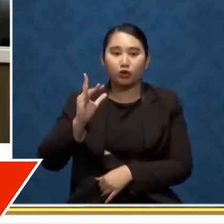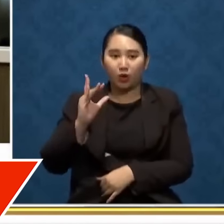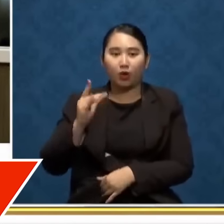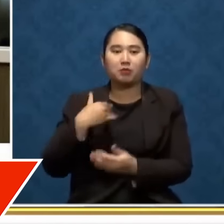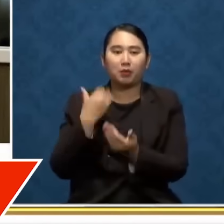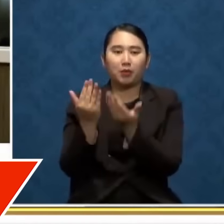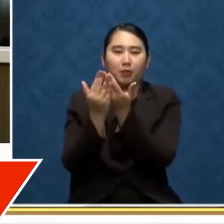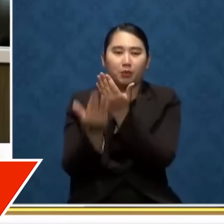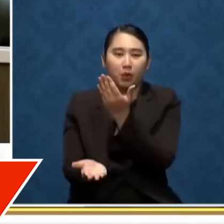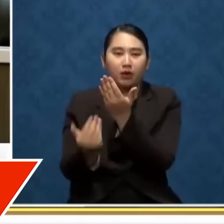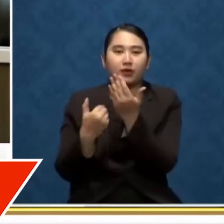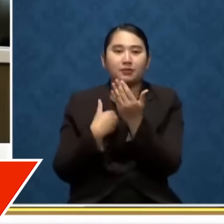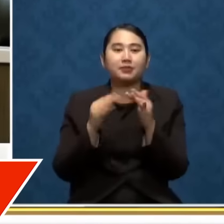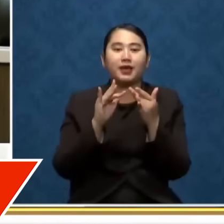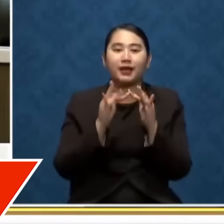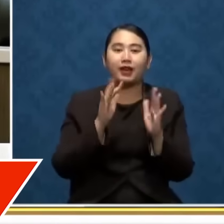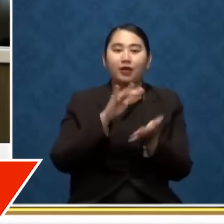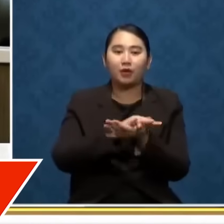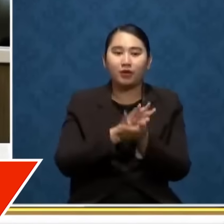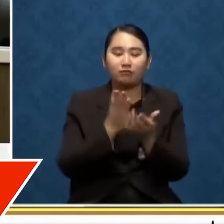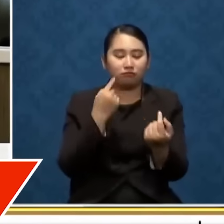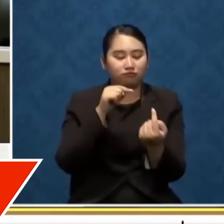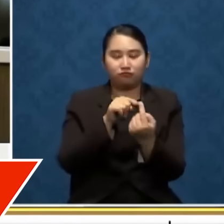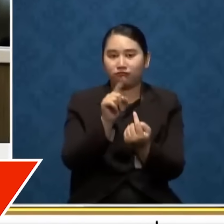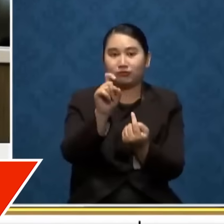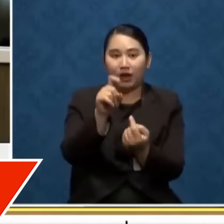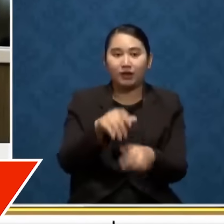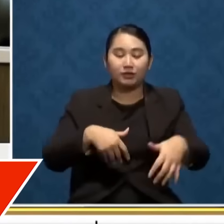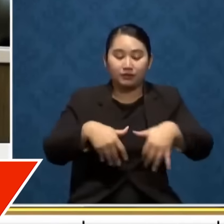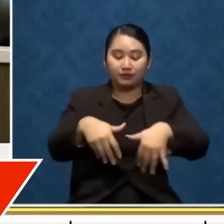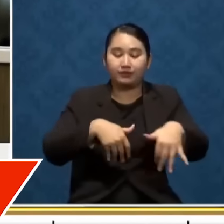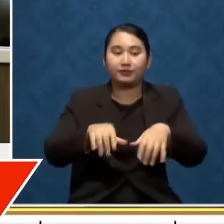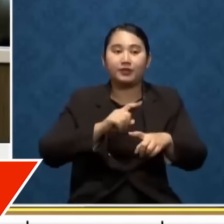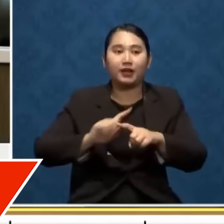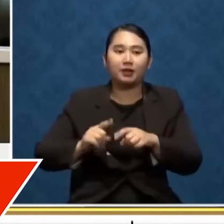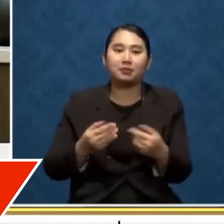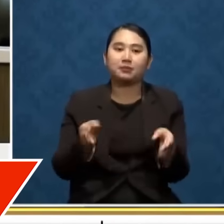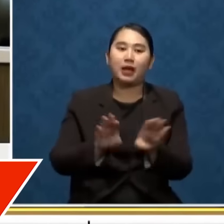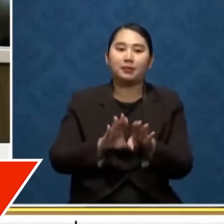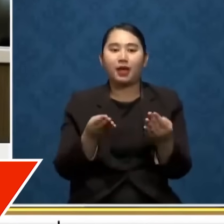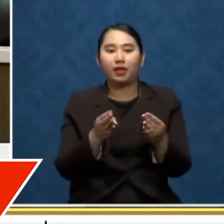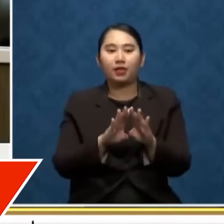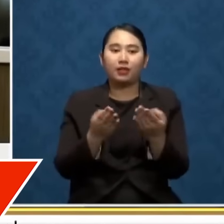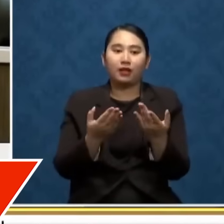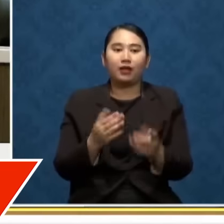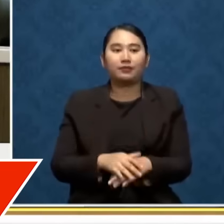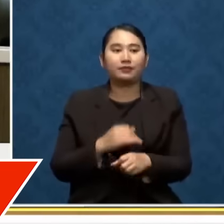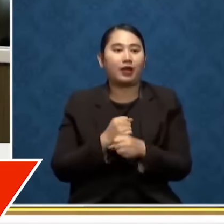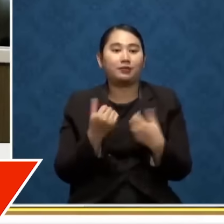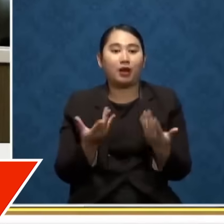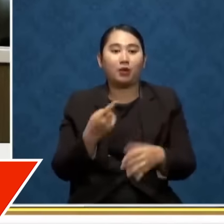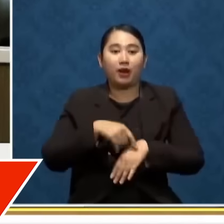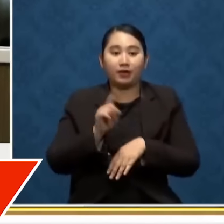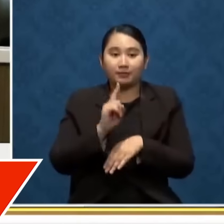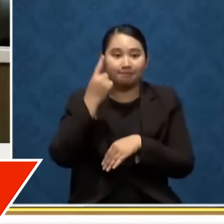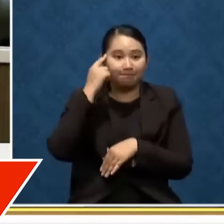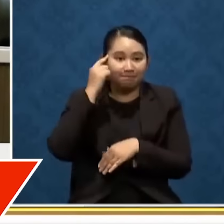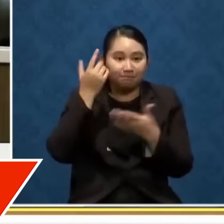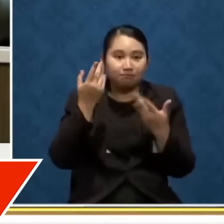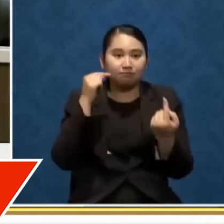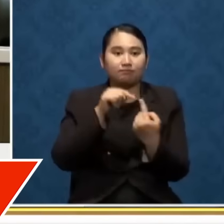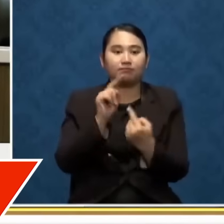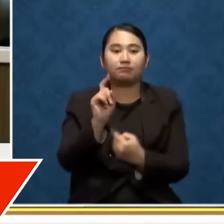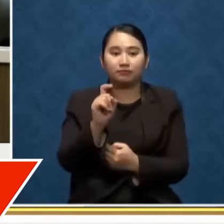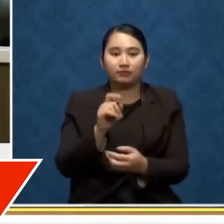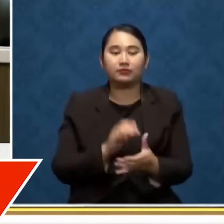ของเน็ตนะครับโรงเรียนสุดท้ายก็เข้าถึงไม่ได้นะครับชุมชนต่างๆเดี๋ยวเปิดเดี๋ยวปิดสุดท้ายเวลาไหนยังไงก็ยังไม่สามารถที่จะเข้าถึงได้น